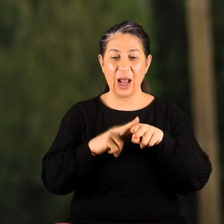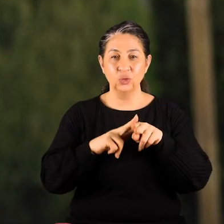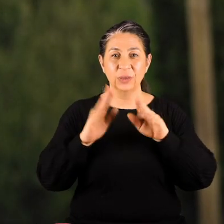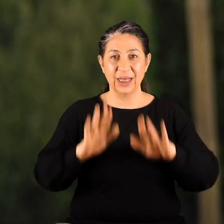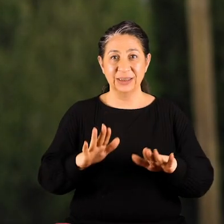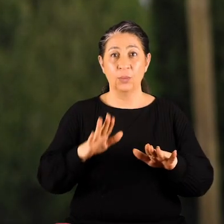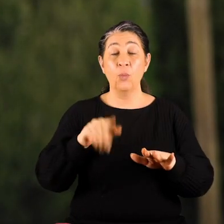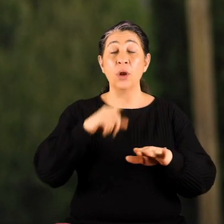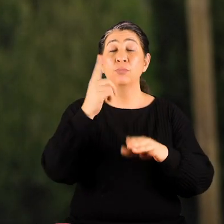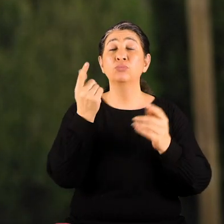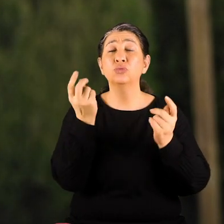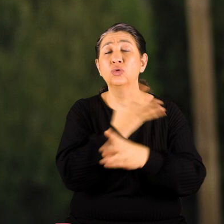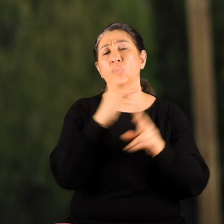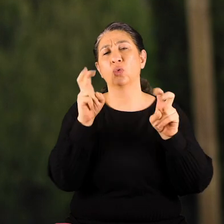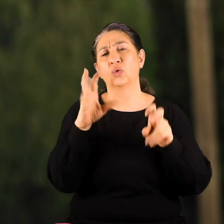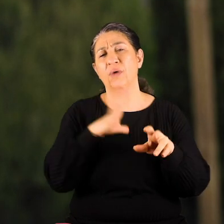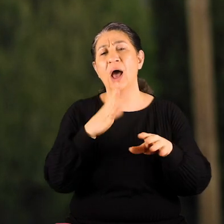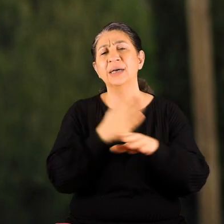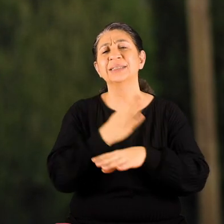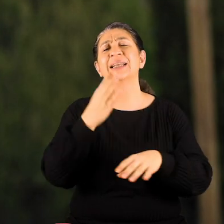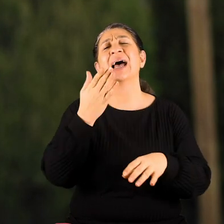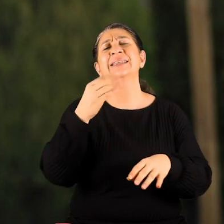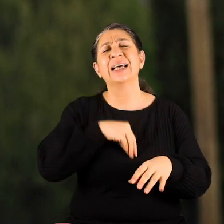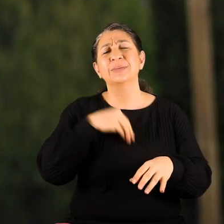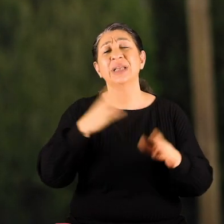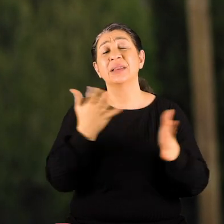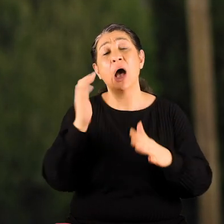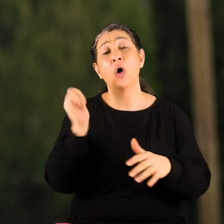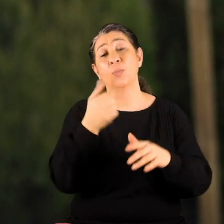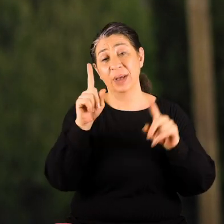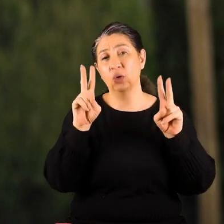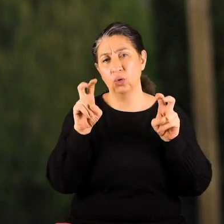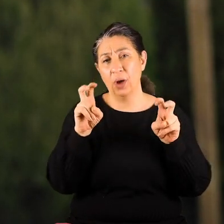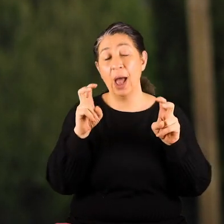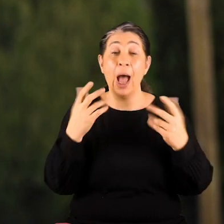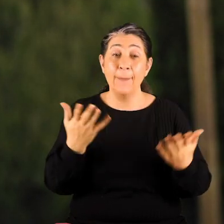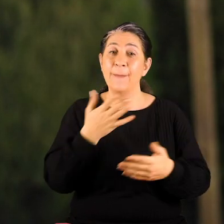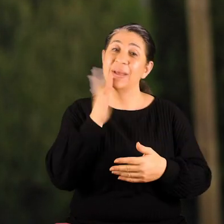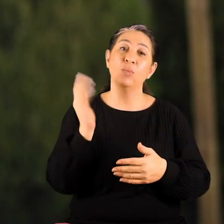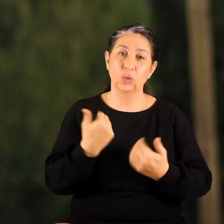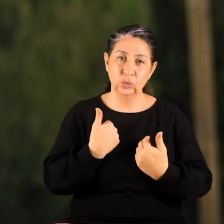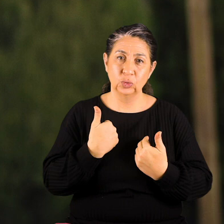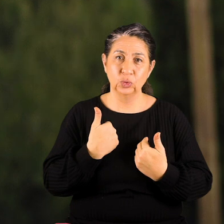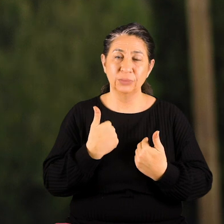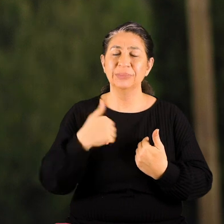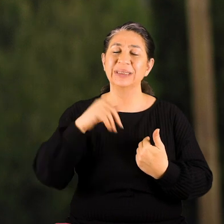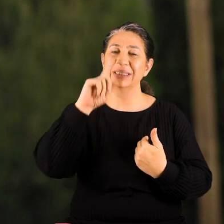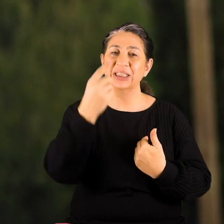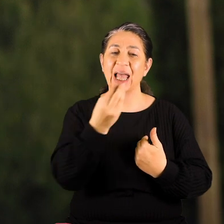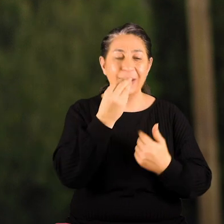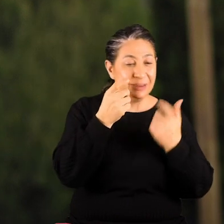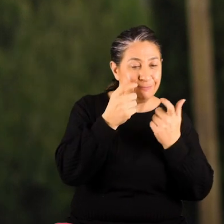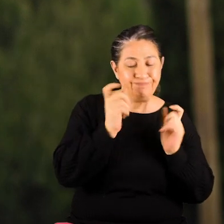kalsın. Böyle bir sürü konu var. O yüzden aslında zannettiğimizden çok daha önemli bu konu. Fakat bilmiyoruz. Biz sadece